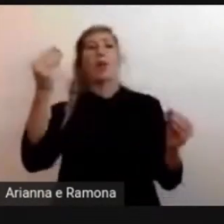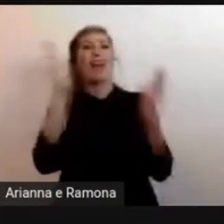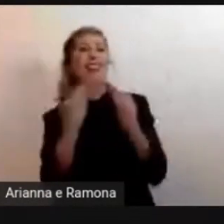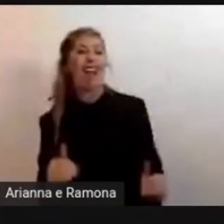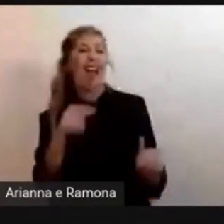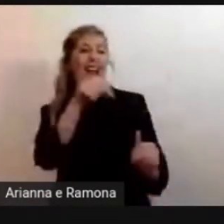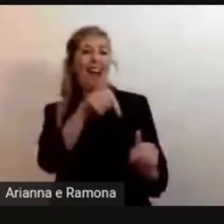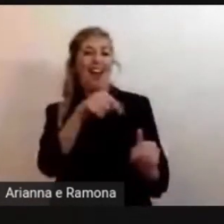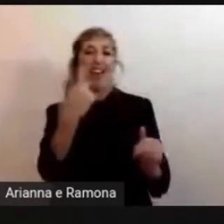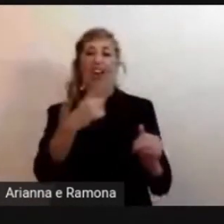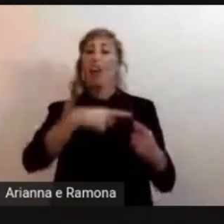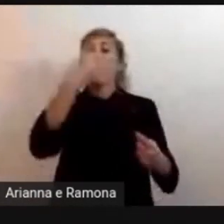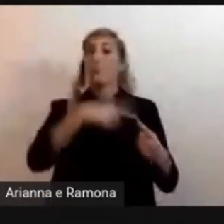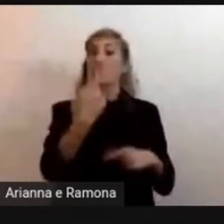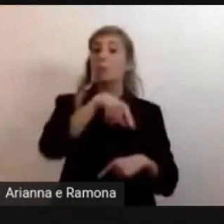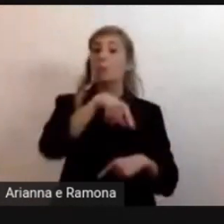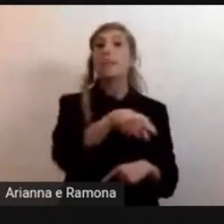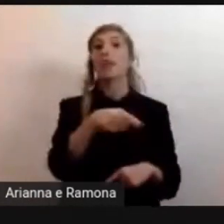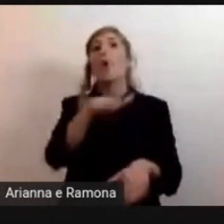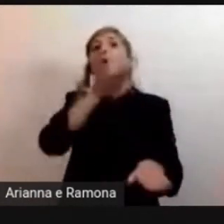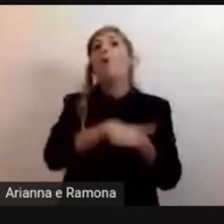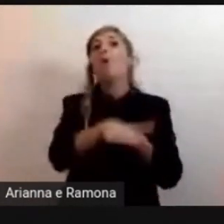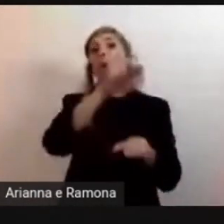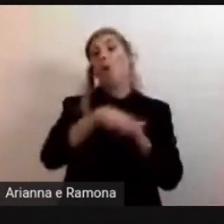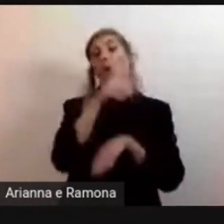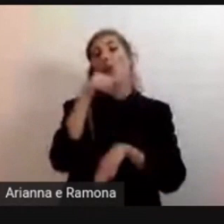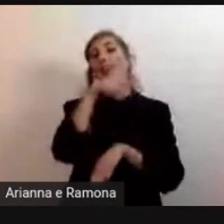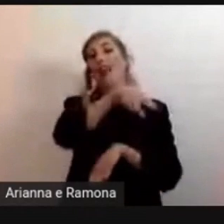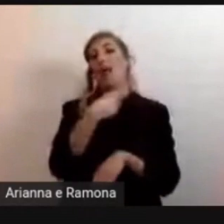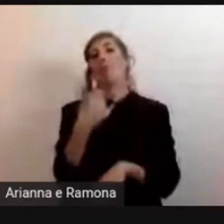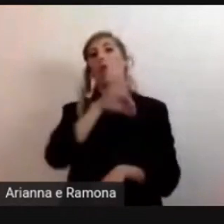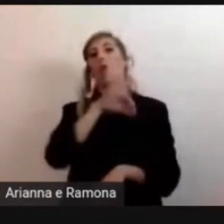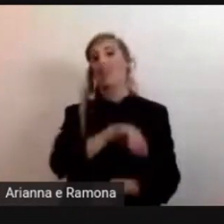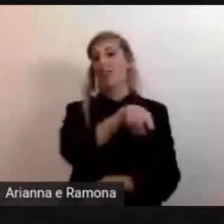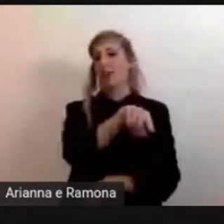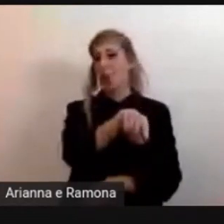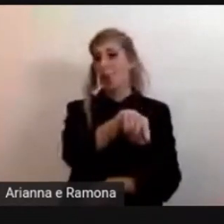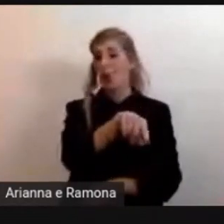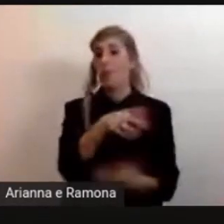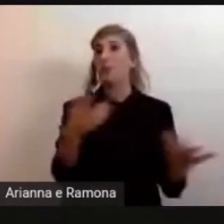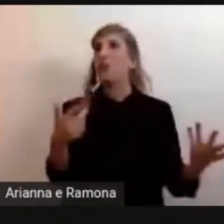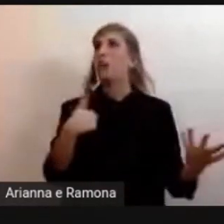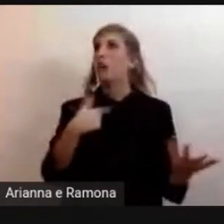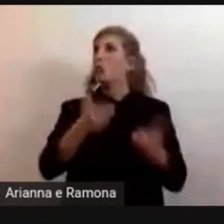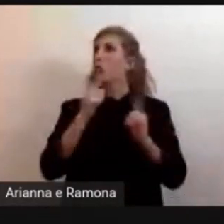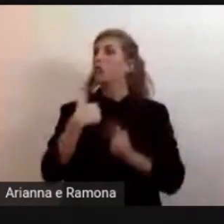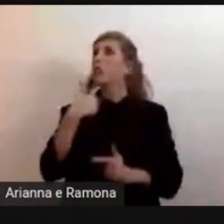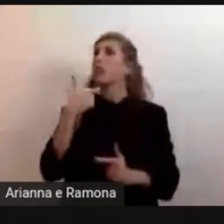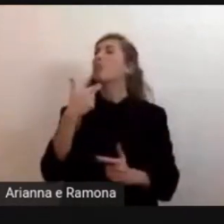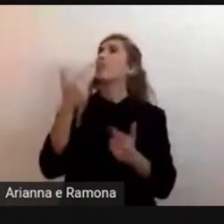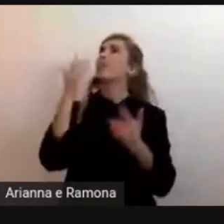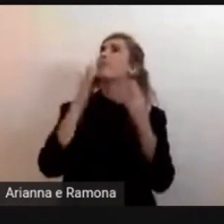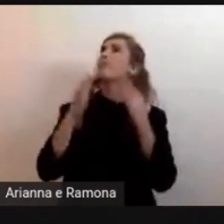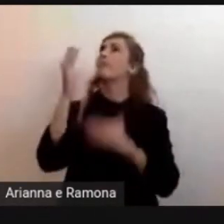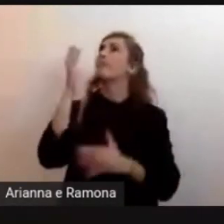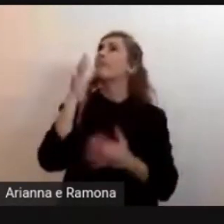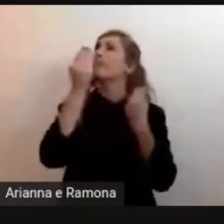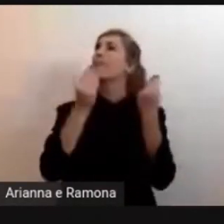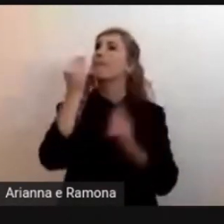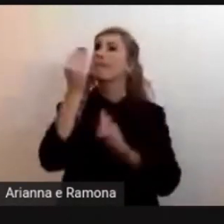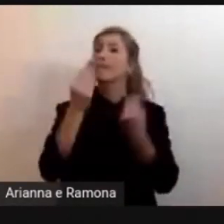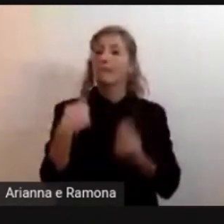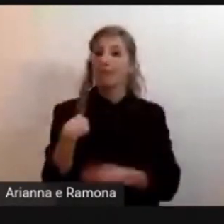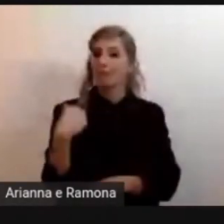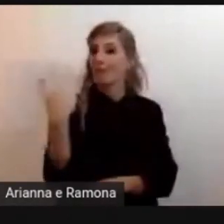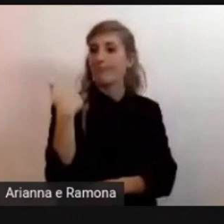momenti utili al profitto e sostanzialmente e questo mi ha fatto pensare a una serie che ho